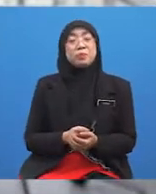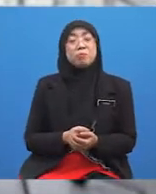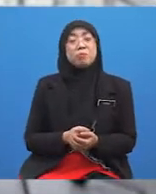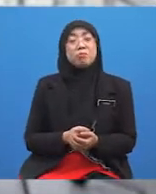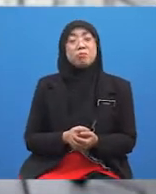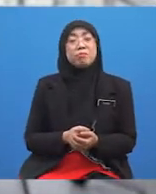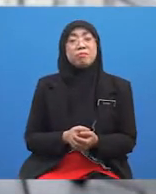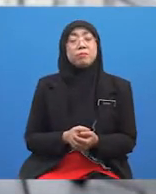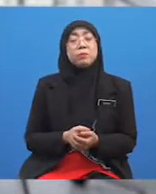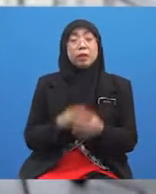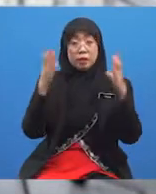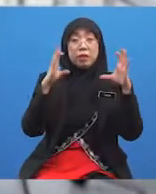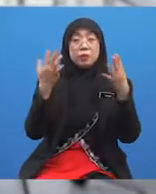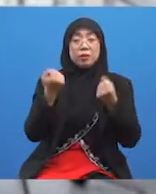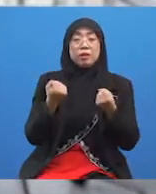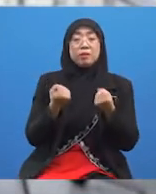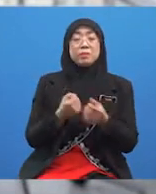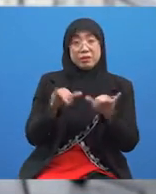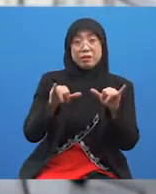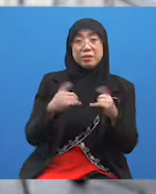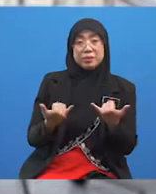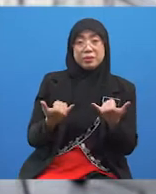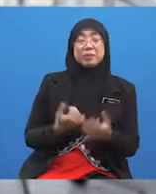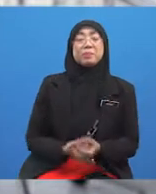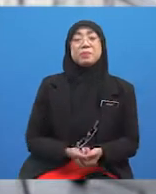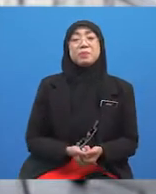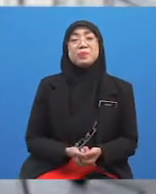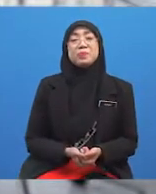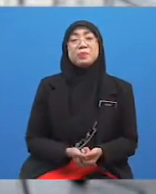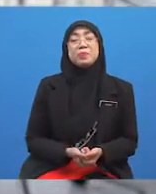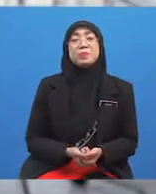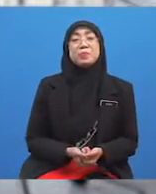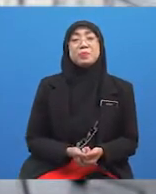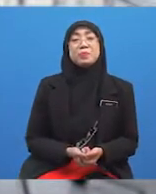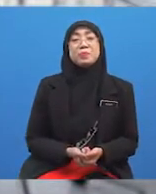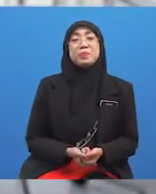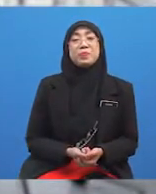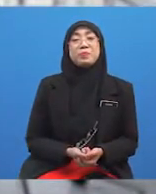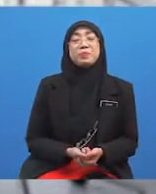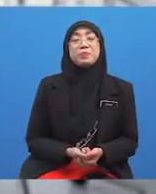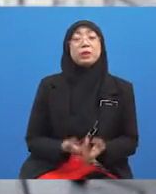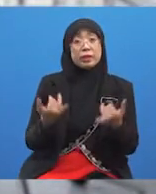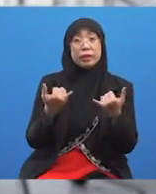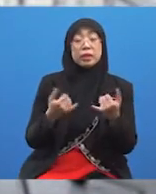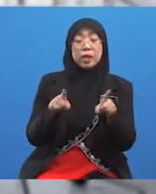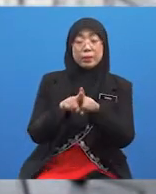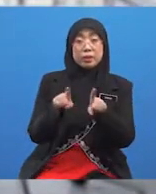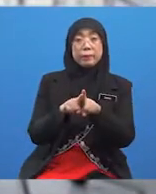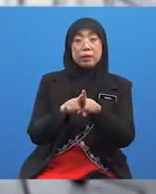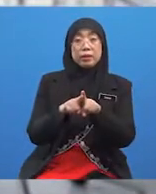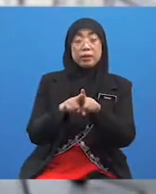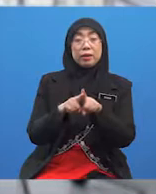Pelajar-pelajar, cikgu harap pelajar-pelajar masih bersama dengan cikgu lagi. Sekarang, mari kita bersama-sama membuat